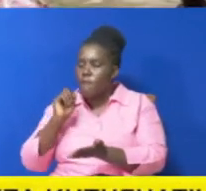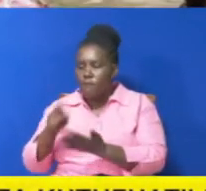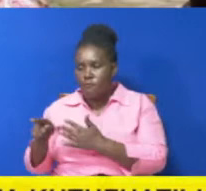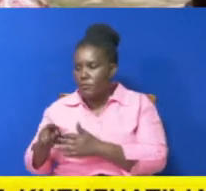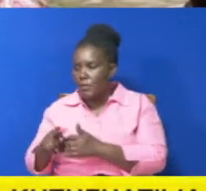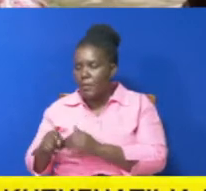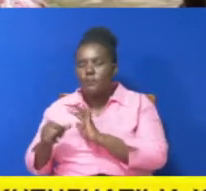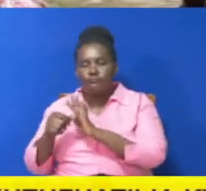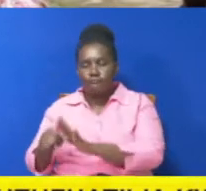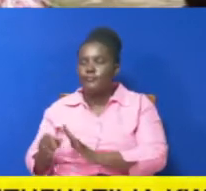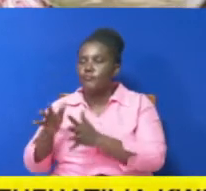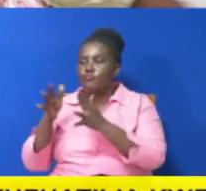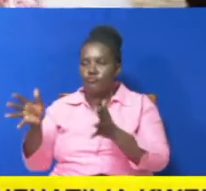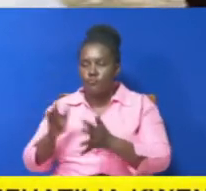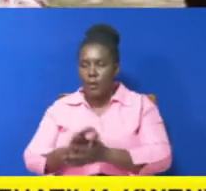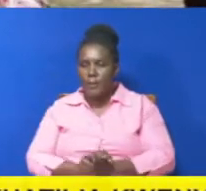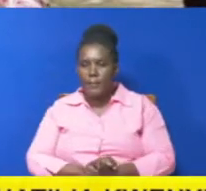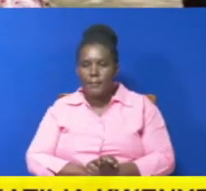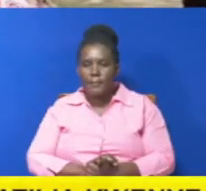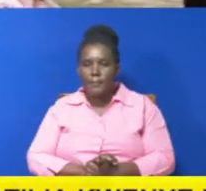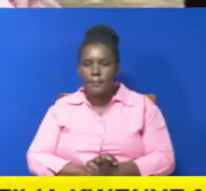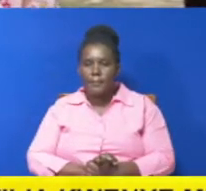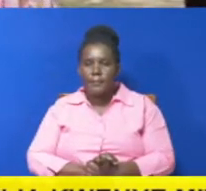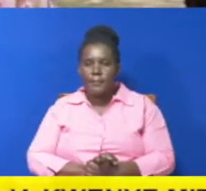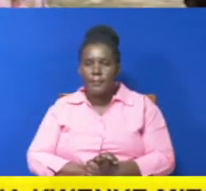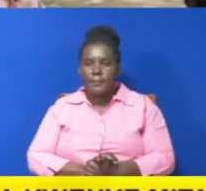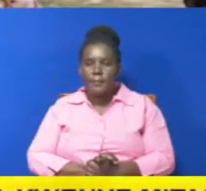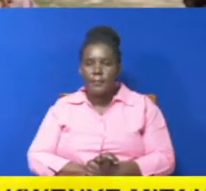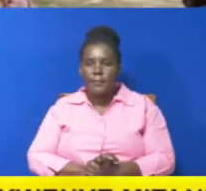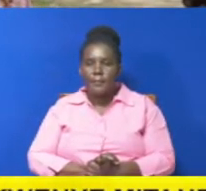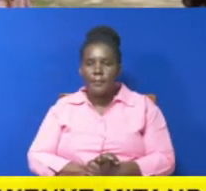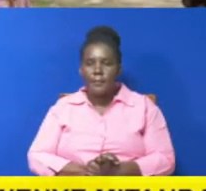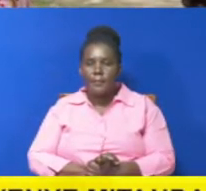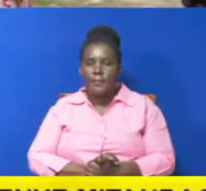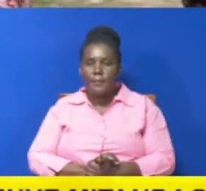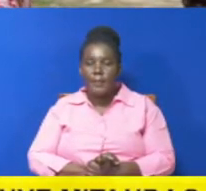ni unyanyasaji. Kwa sababu mimi ninavyojua mwanamke,